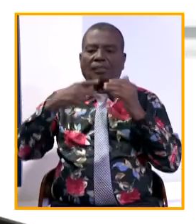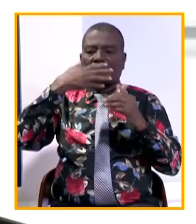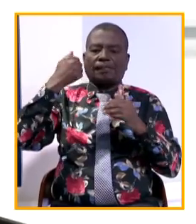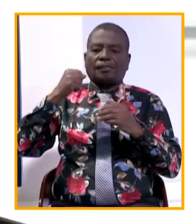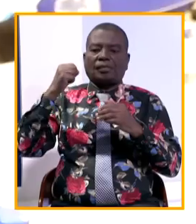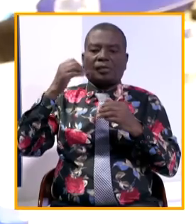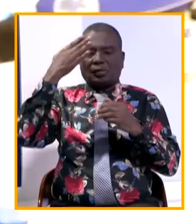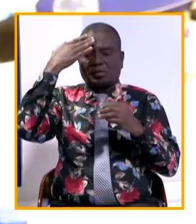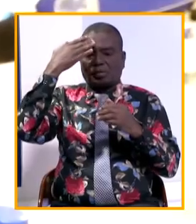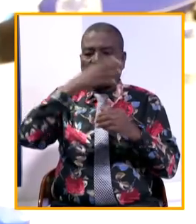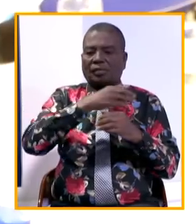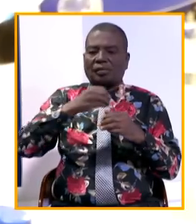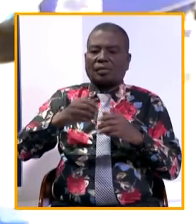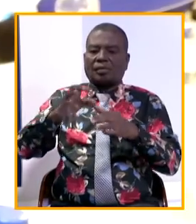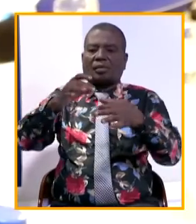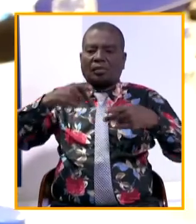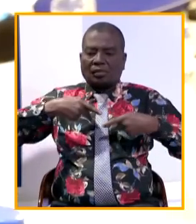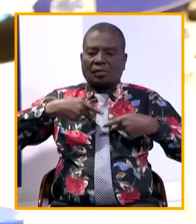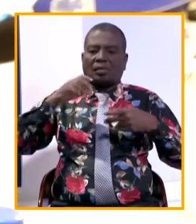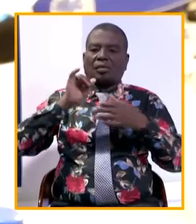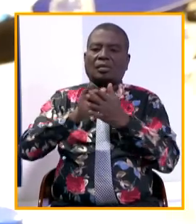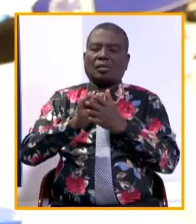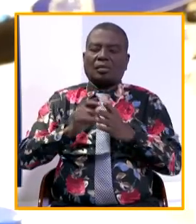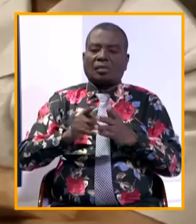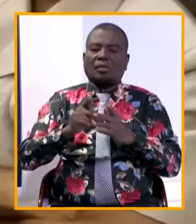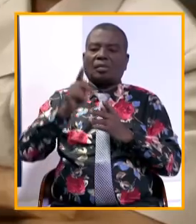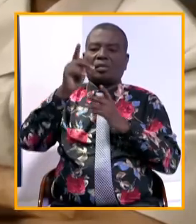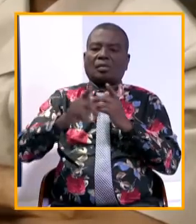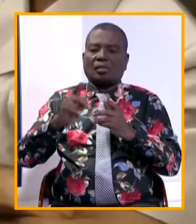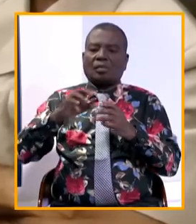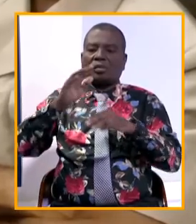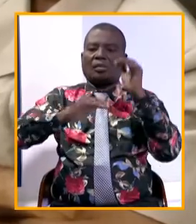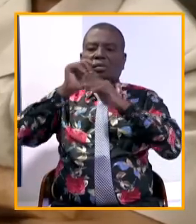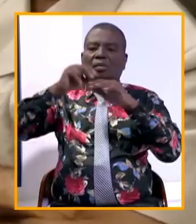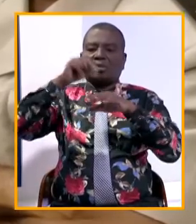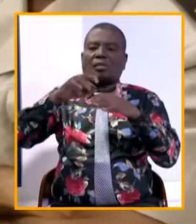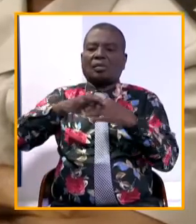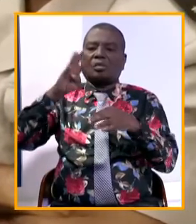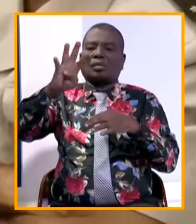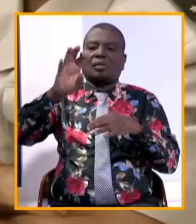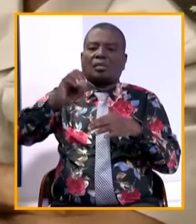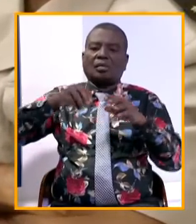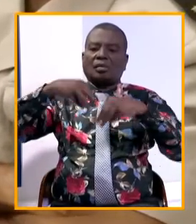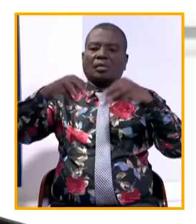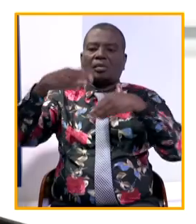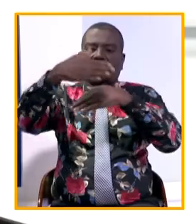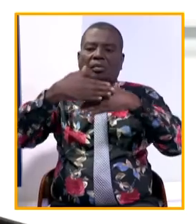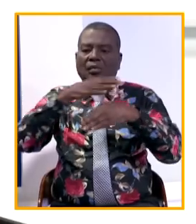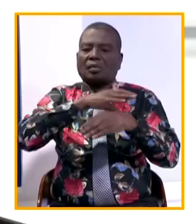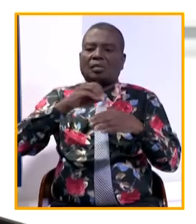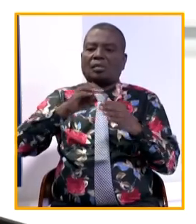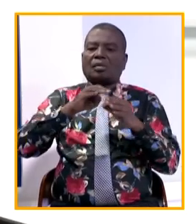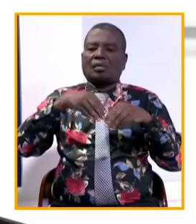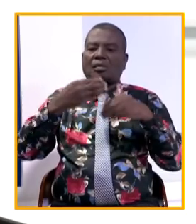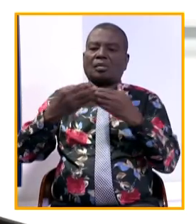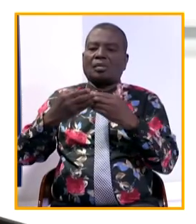mieux s'imprégner et s'approprier ce projet de construction des 40 marchés de proximité et les modalités de